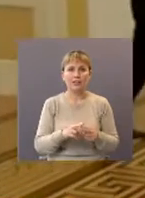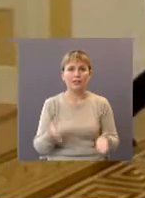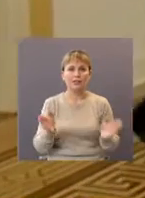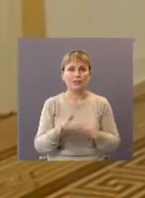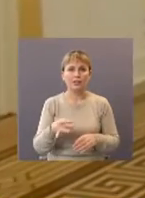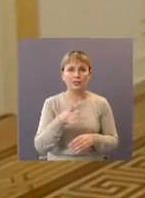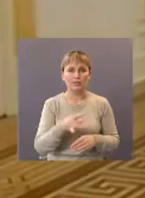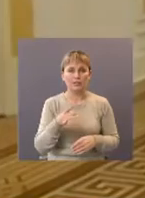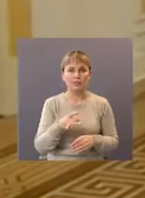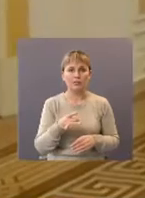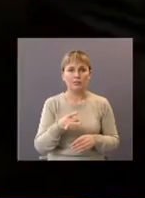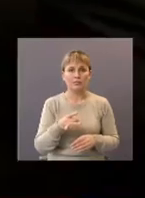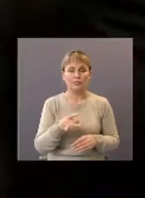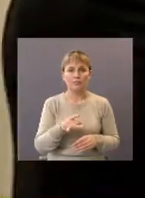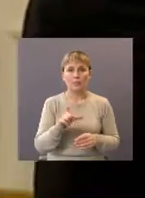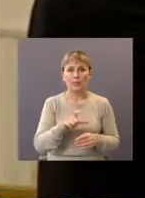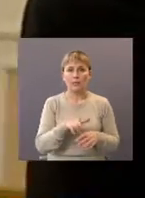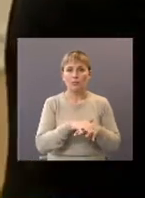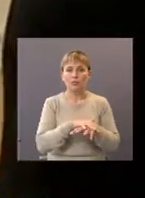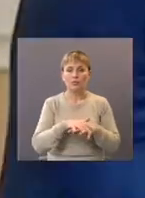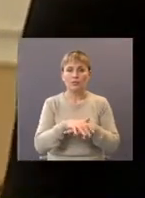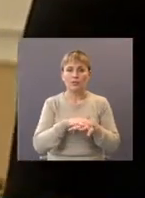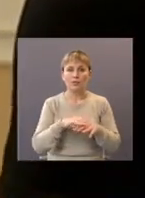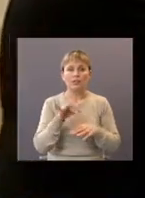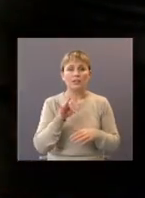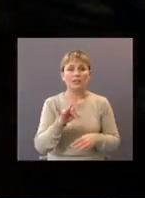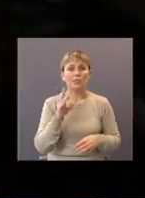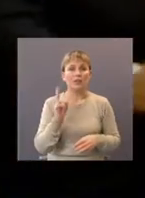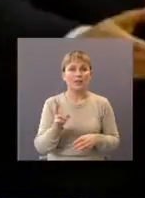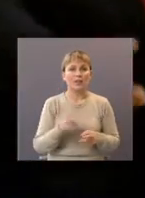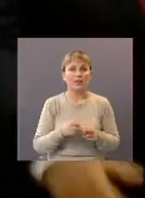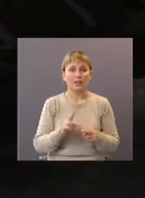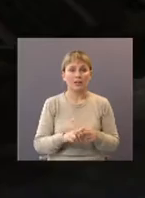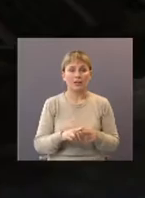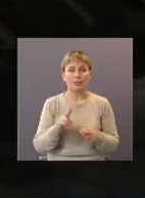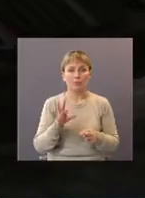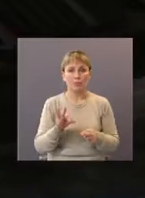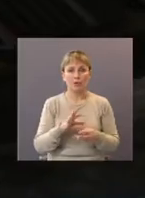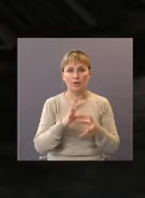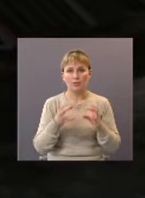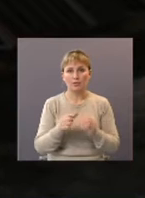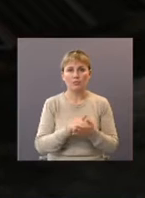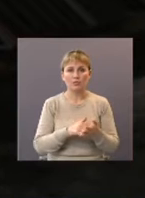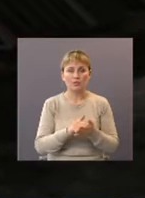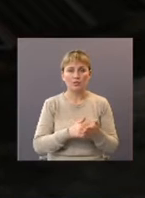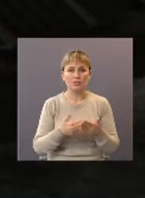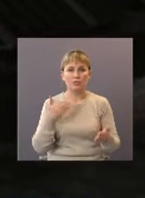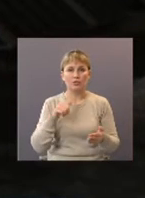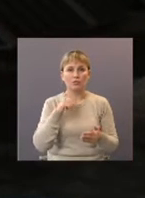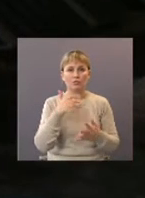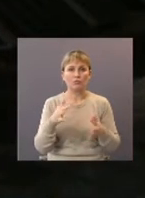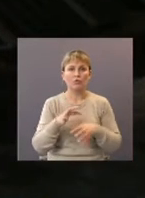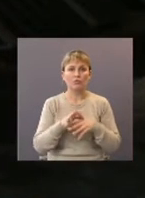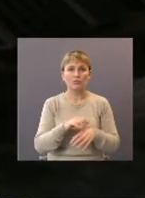– это региональная интеграция. К сожалению, Ислам Каримов, опять-таки, по субъективным и объективным причинам в прежние годы вел больше